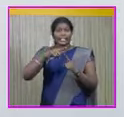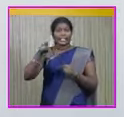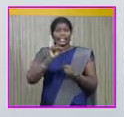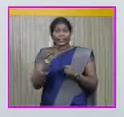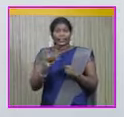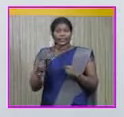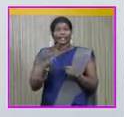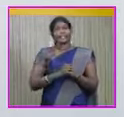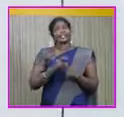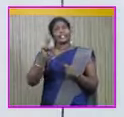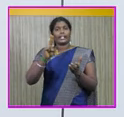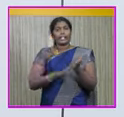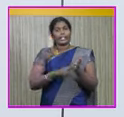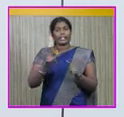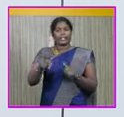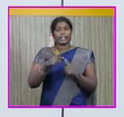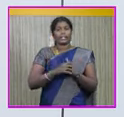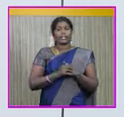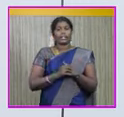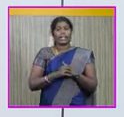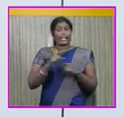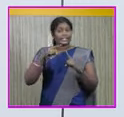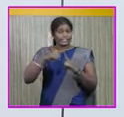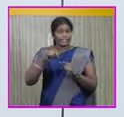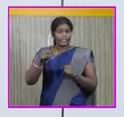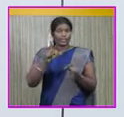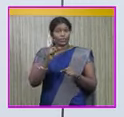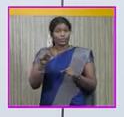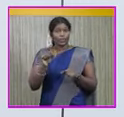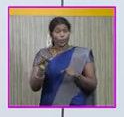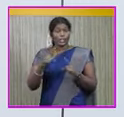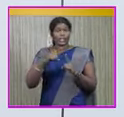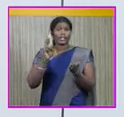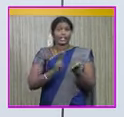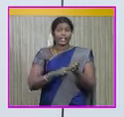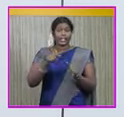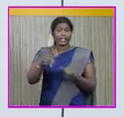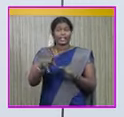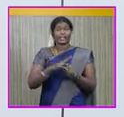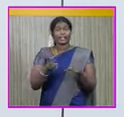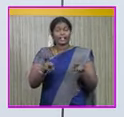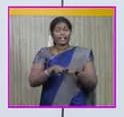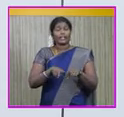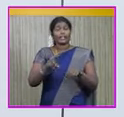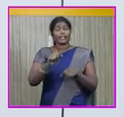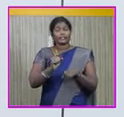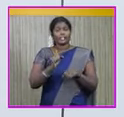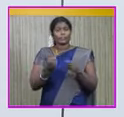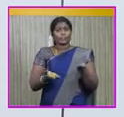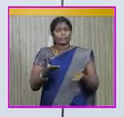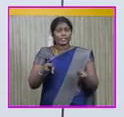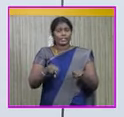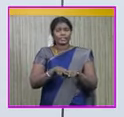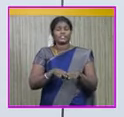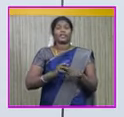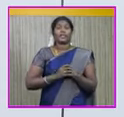கோணம் என், கோணம் டி ஈக்குவல் டு கோணம் என். இந்த ரெண்டு கோணங்களும் எதற்கு சமம்?